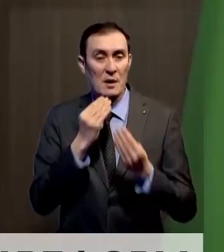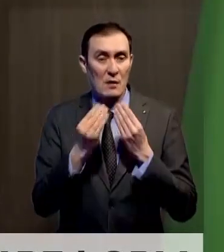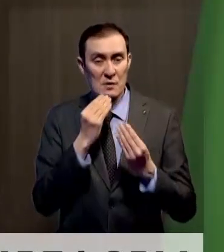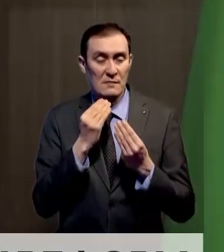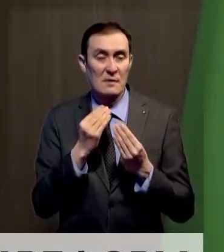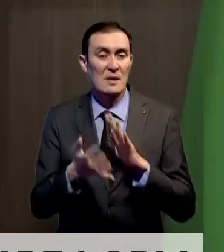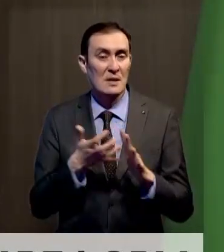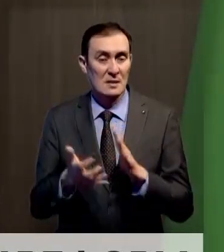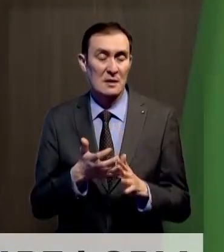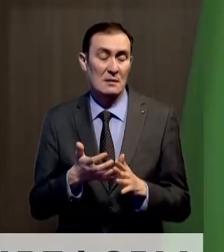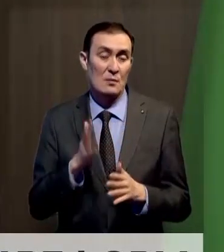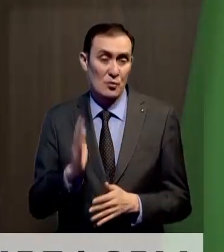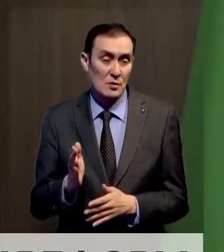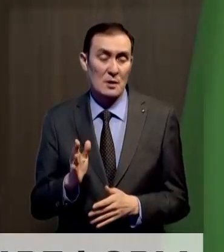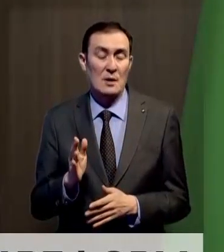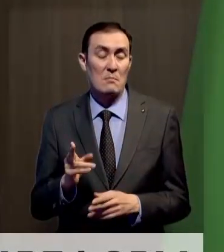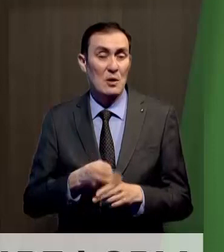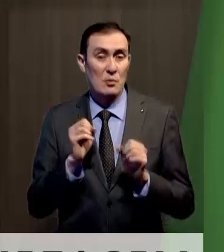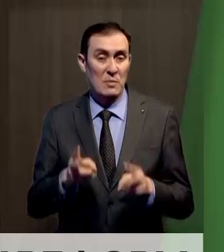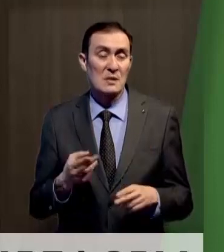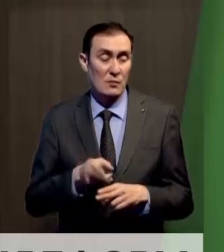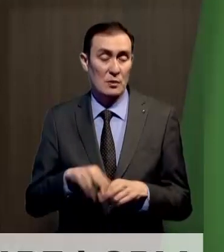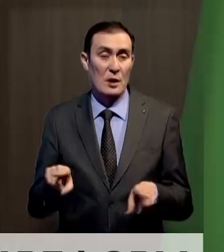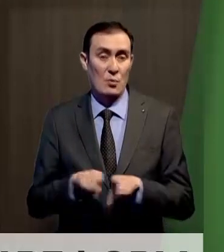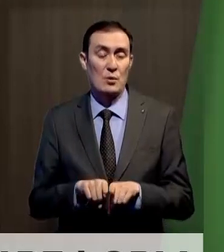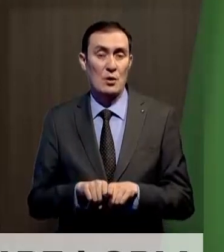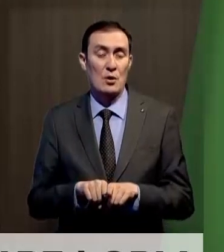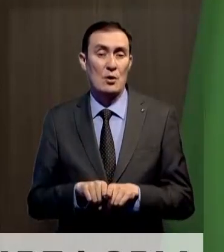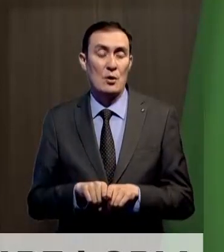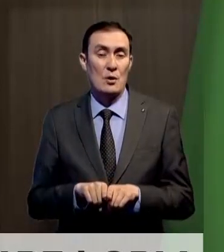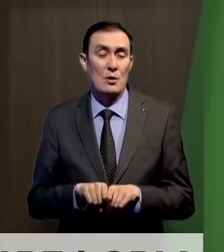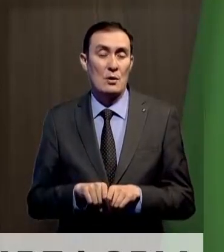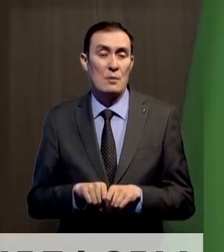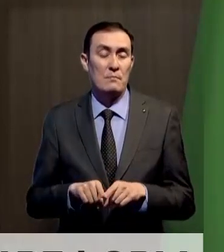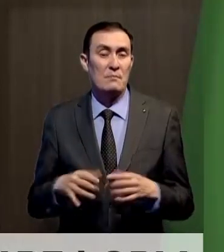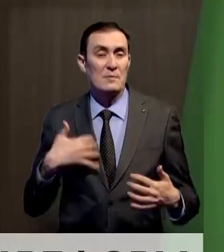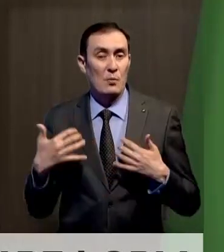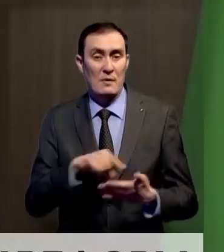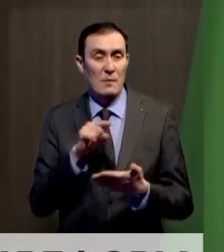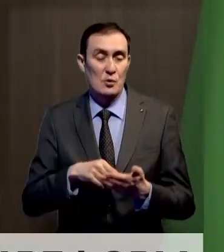продовольственной безопасности. Поэтому это такой колокол